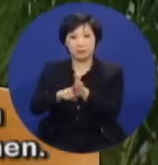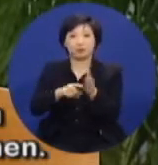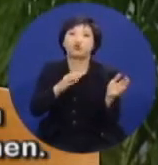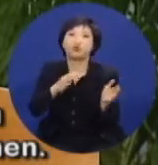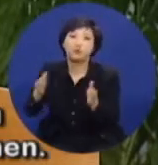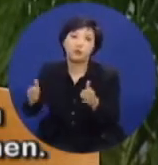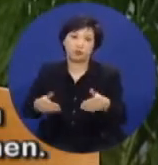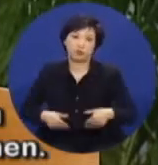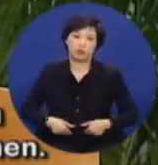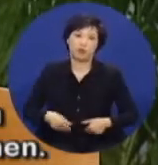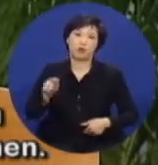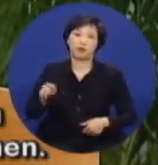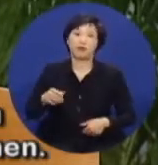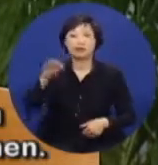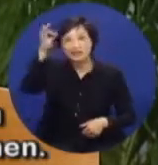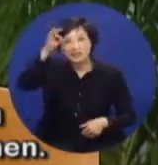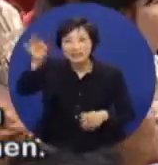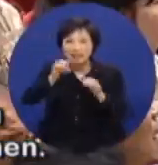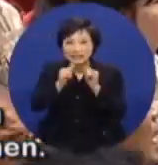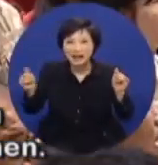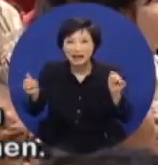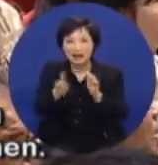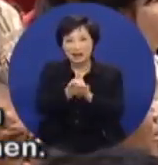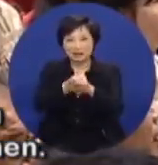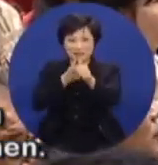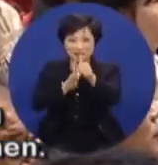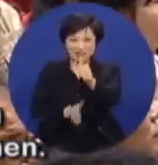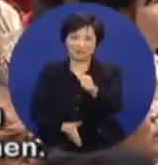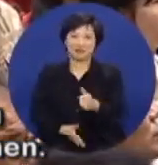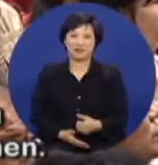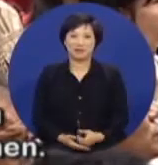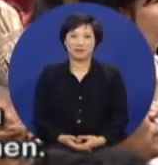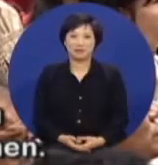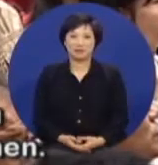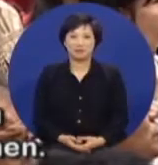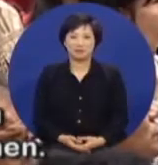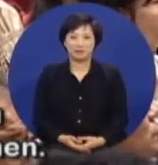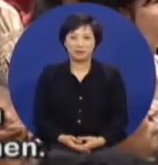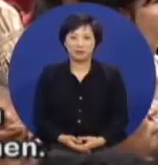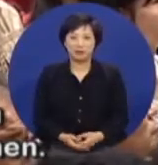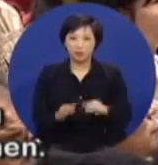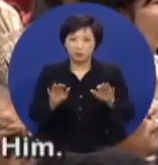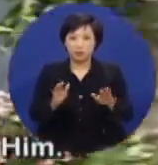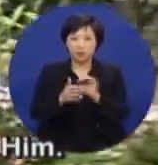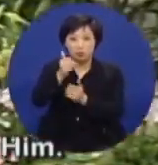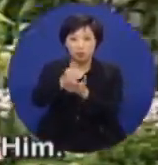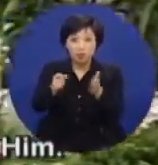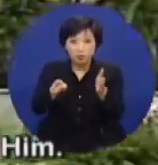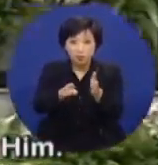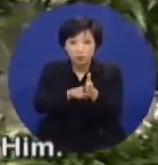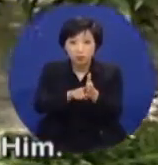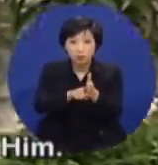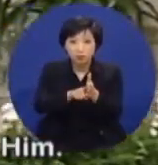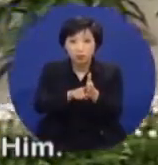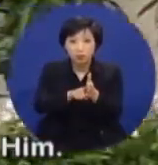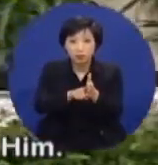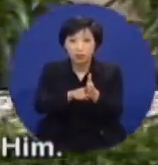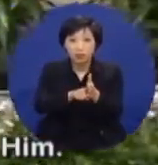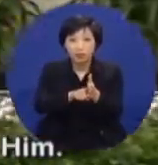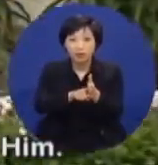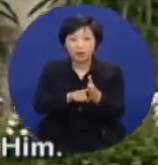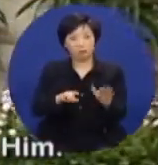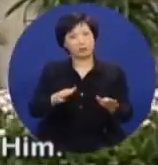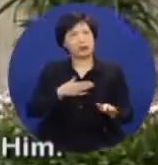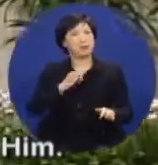된다 인정 하시면 아멘 합시다 그런데 예수를 믿으면 까만